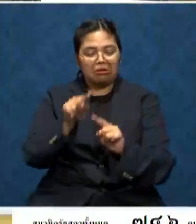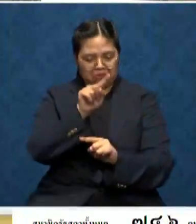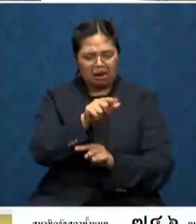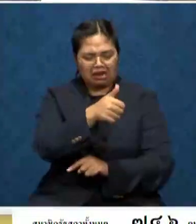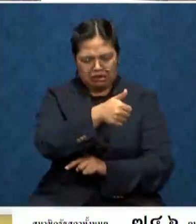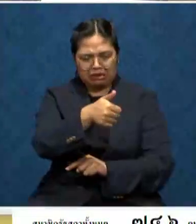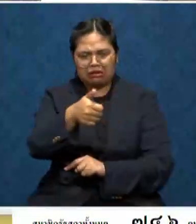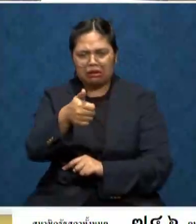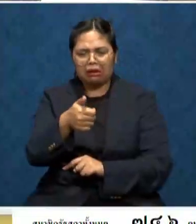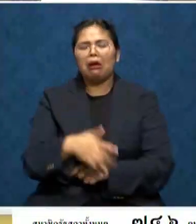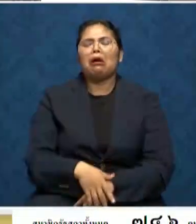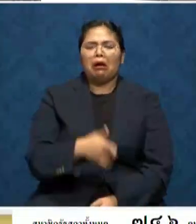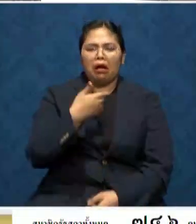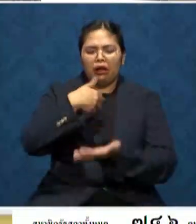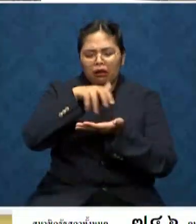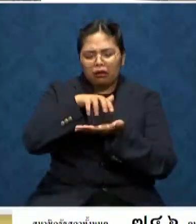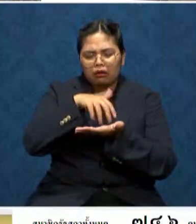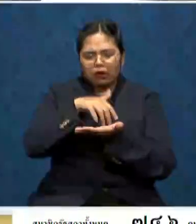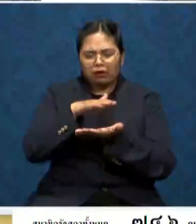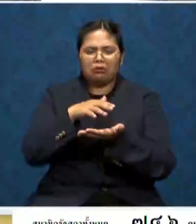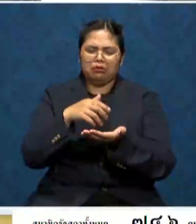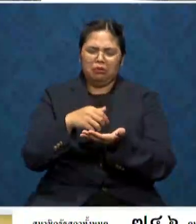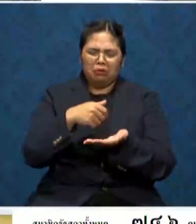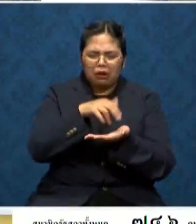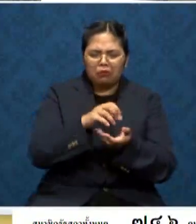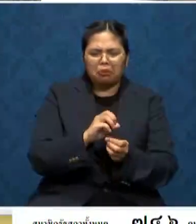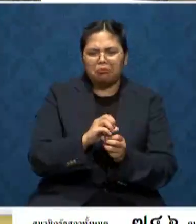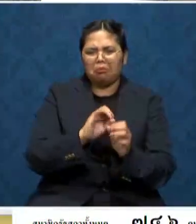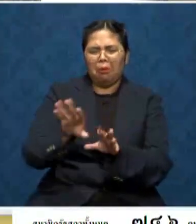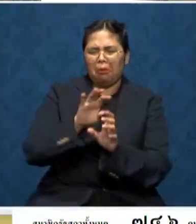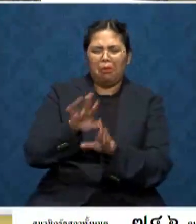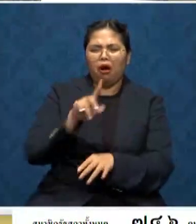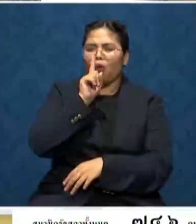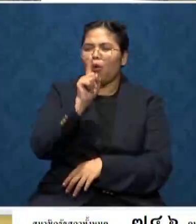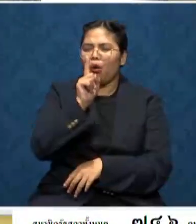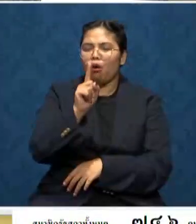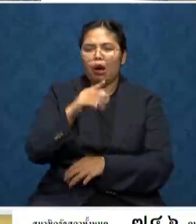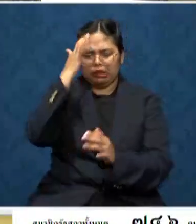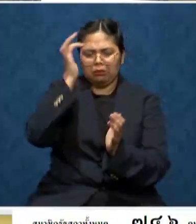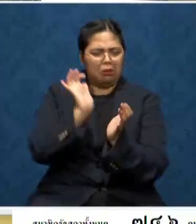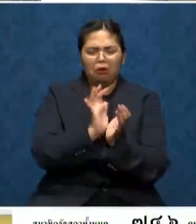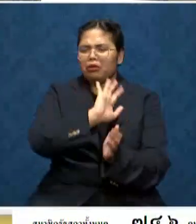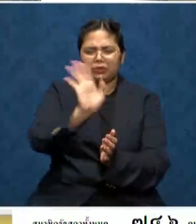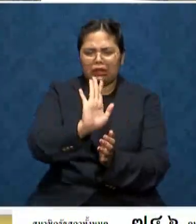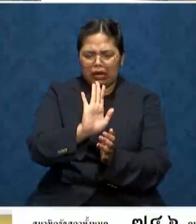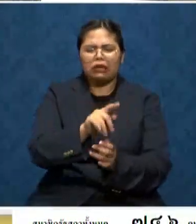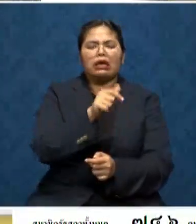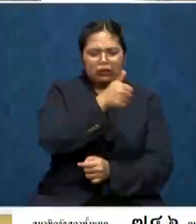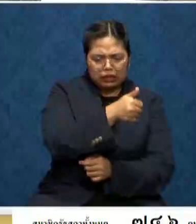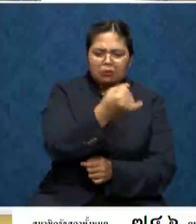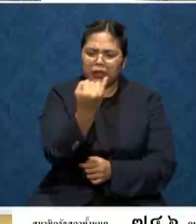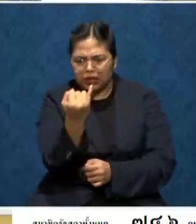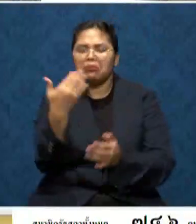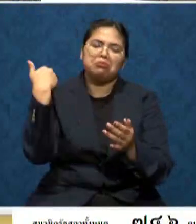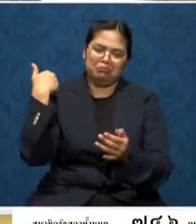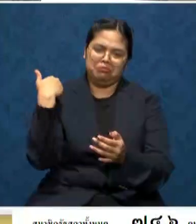ก็คุยบนใหฟังว่า อย่พ่โนต์บาพให้กตำรวดทั้หมดเลยตำรวที่ดีก็มี ตำรวดที่นิ้